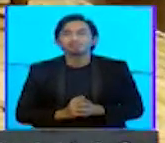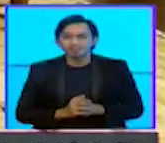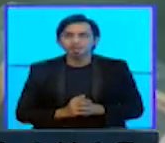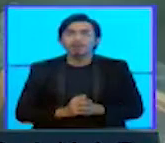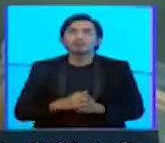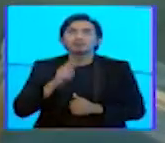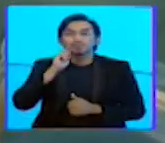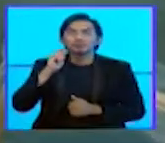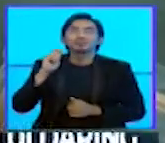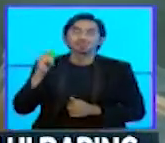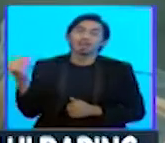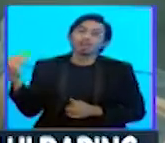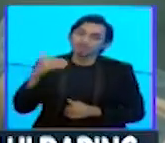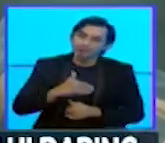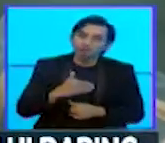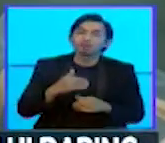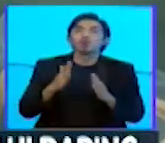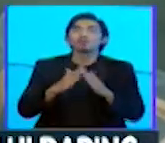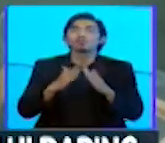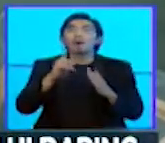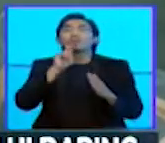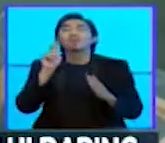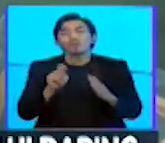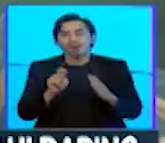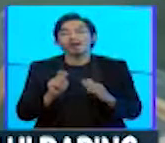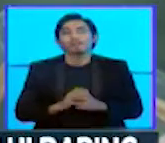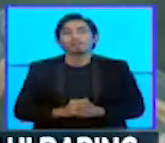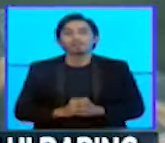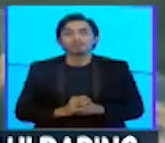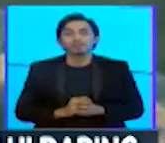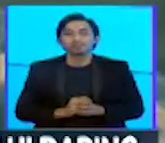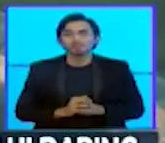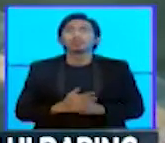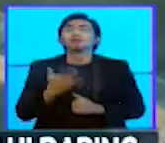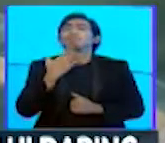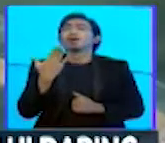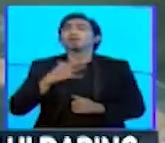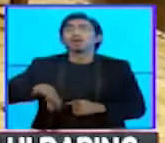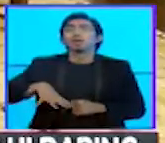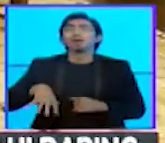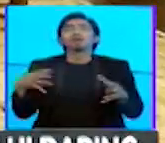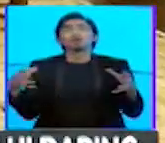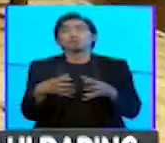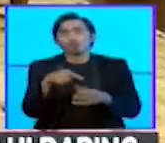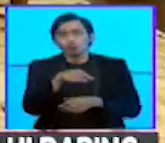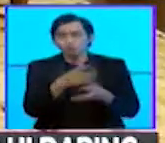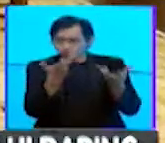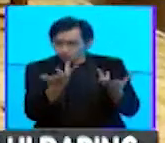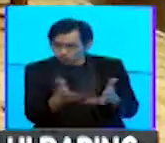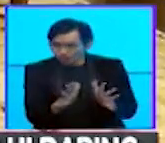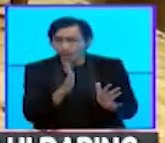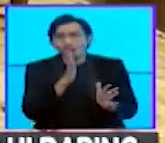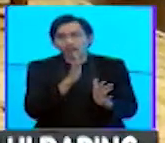karena di depan masjid itu adalah rumah orang tua saya, kita kumpul di situ dulu. Setelah itu kita kumpul